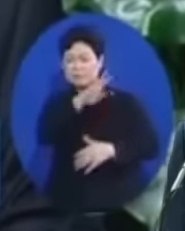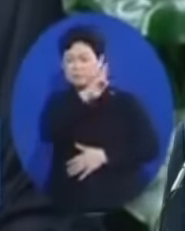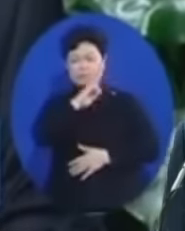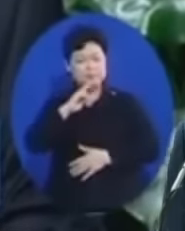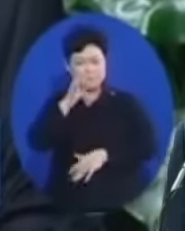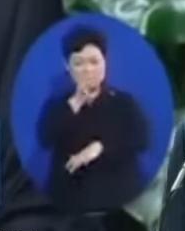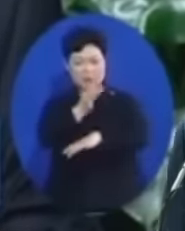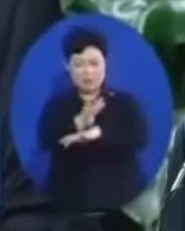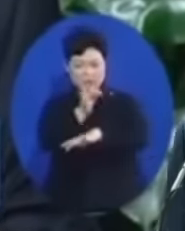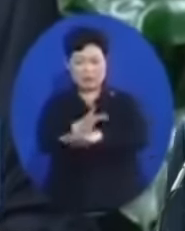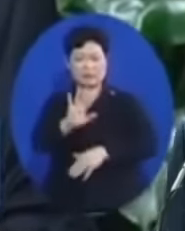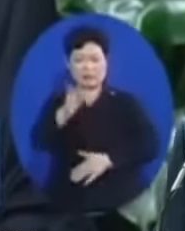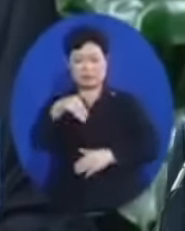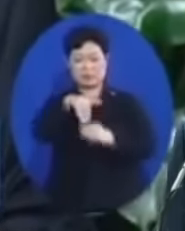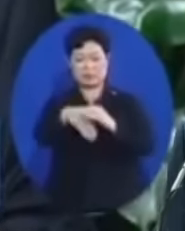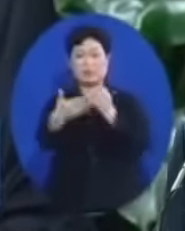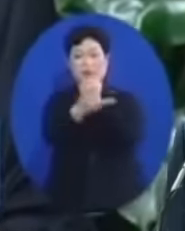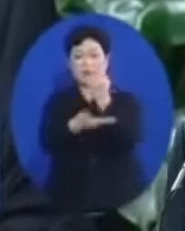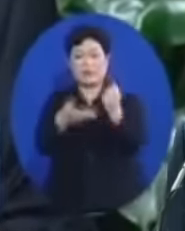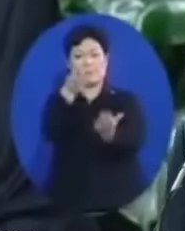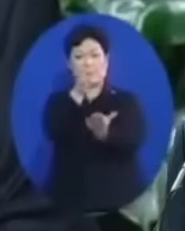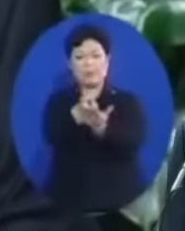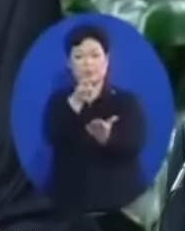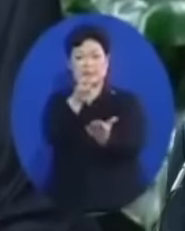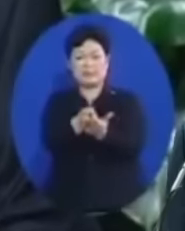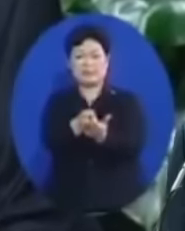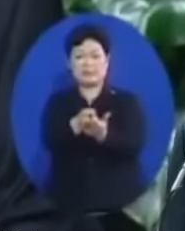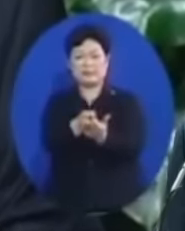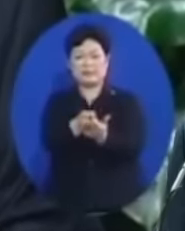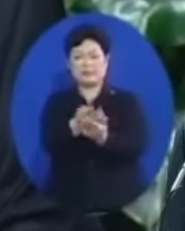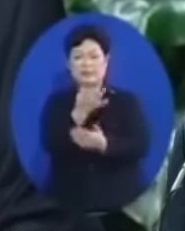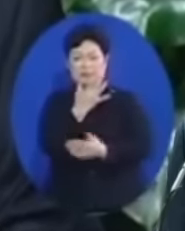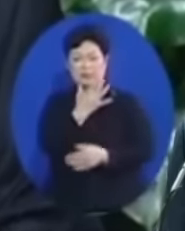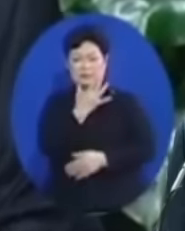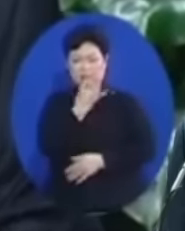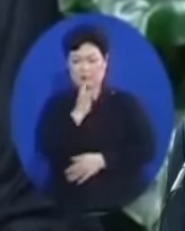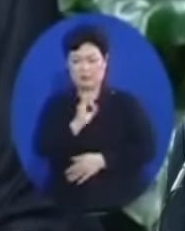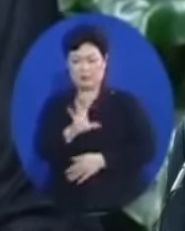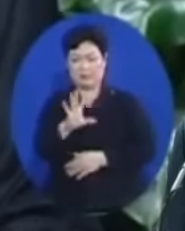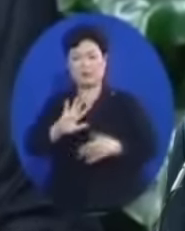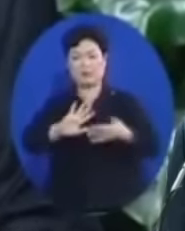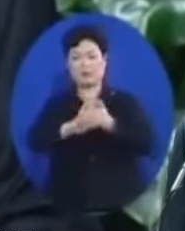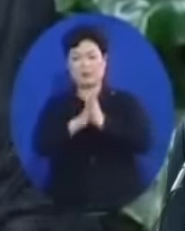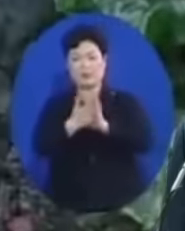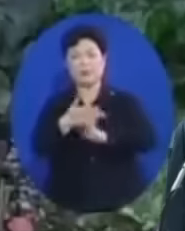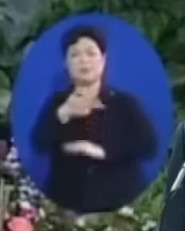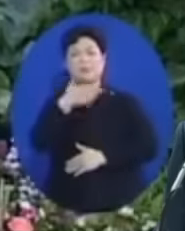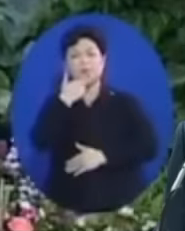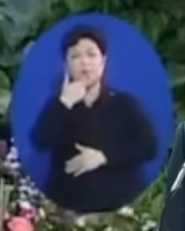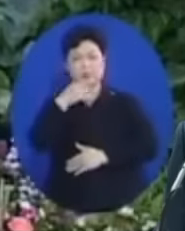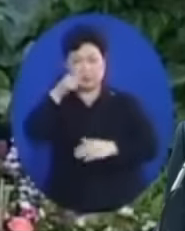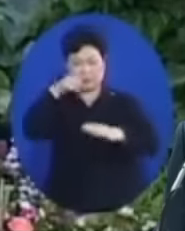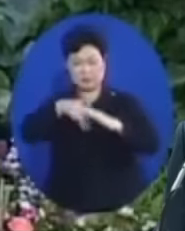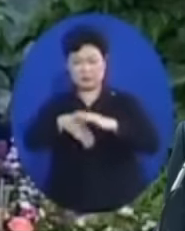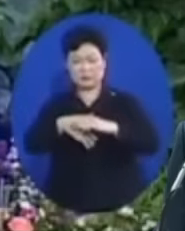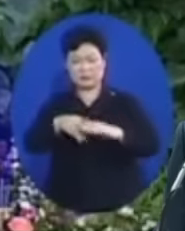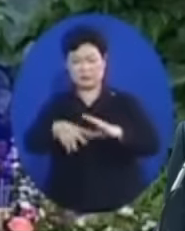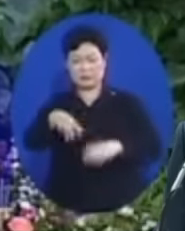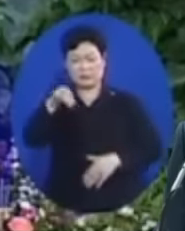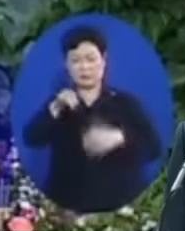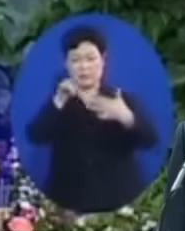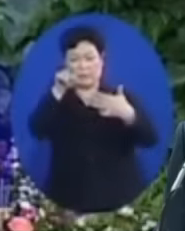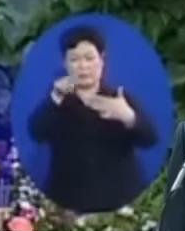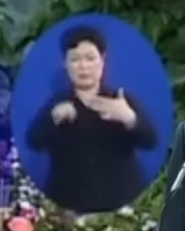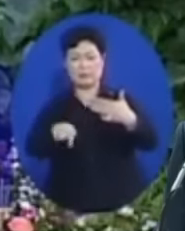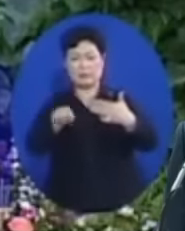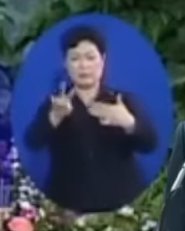되었으나 심고 거둔다는 법칙에는 결코 변함이 없습니다 창세기 8장 22절에 땅이 있을